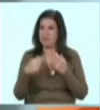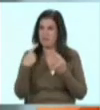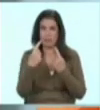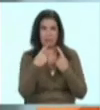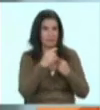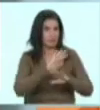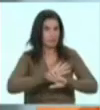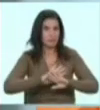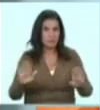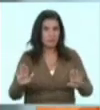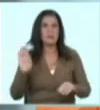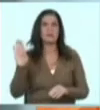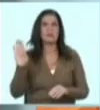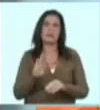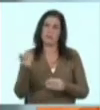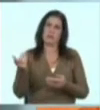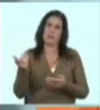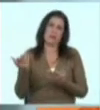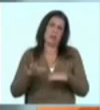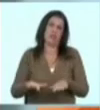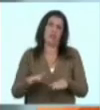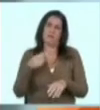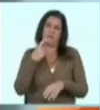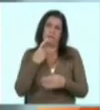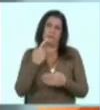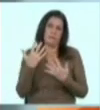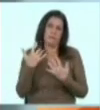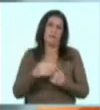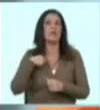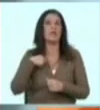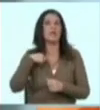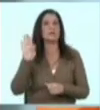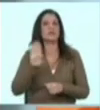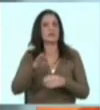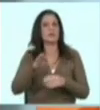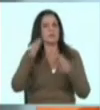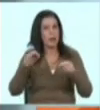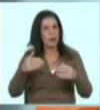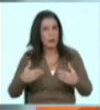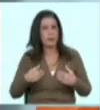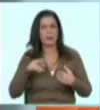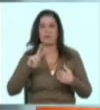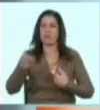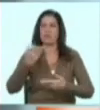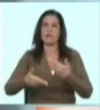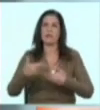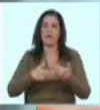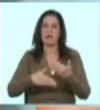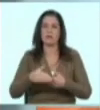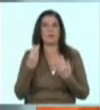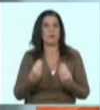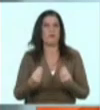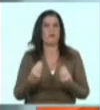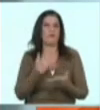החברות. נתניהו יושב איתנו. עכשיו, אני מבחינתי יודע שנתניהו מעריך אותי, יש לי מערכת יחסים מאוד טובה איתו, של הרבה מאוד שנים, ועשיתי 8 שנים